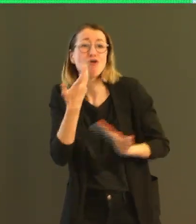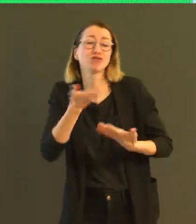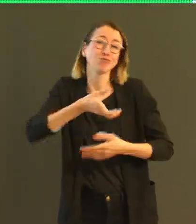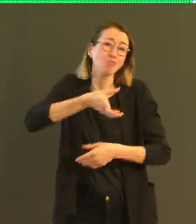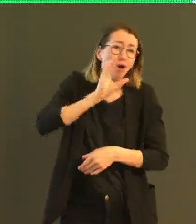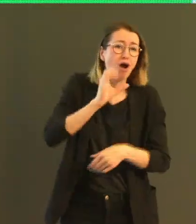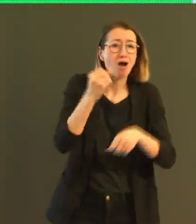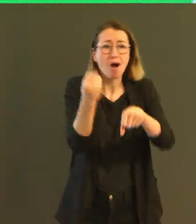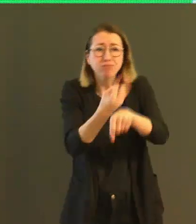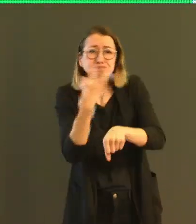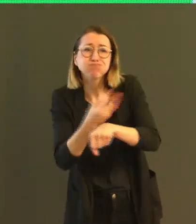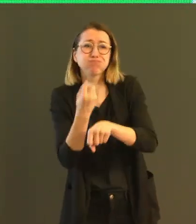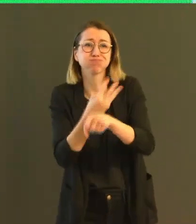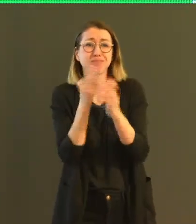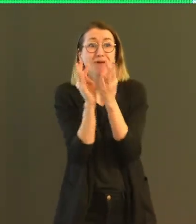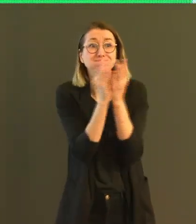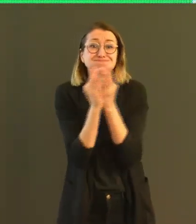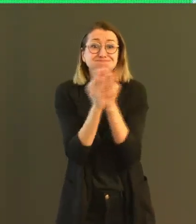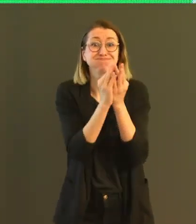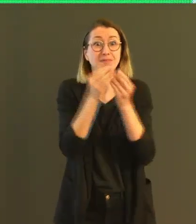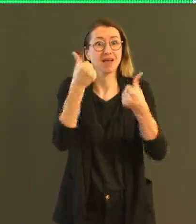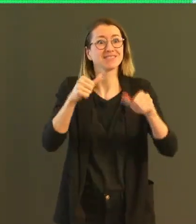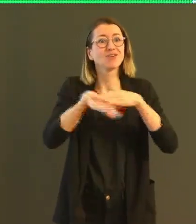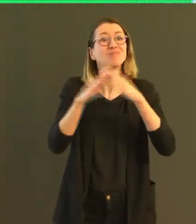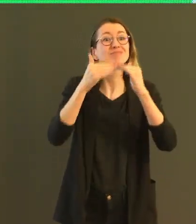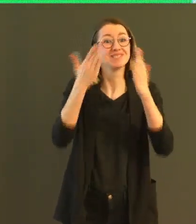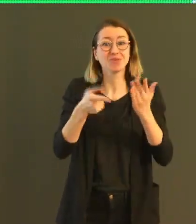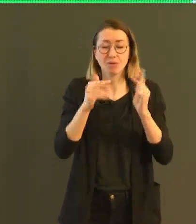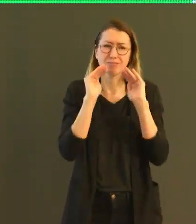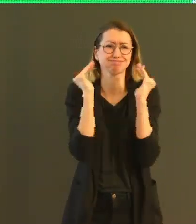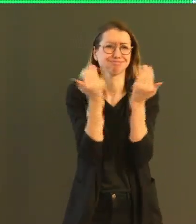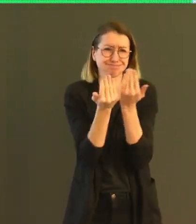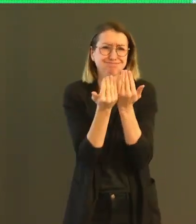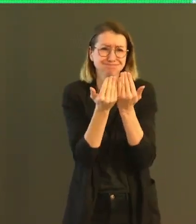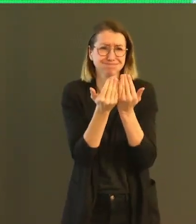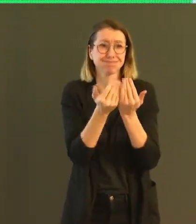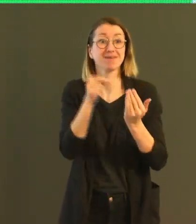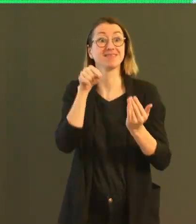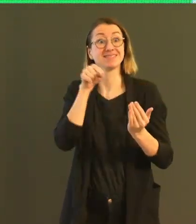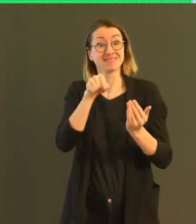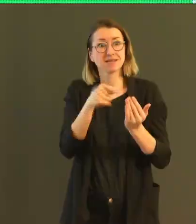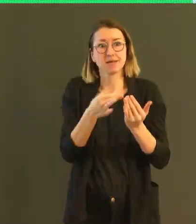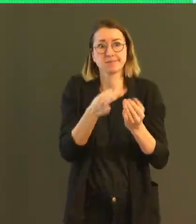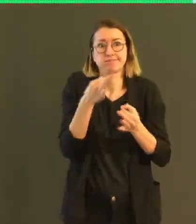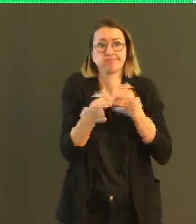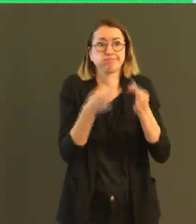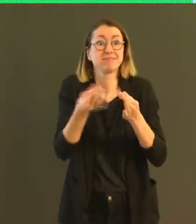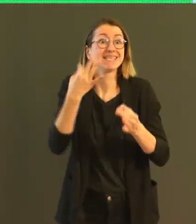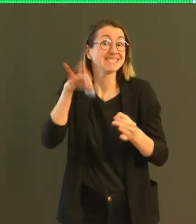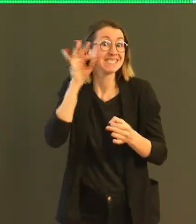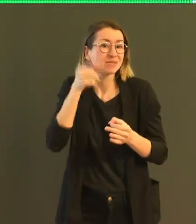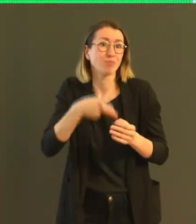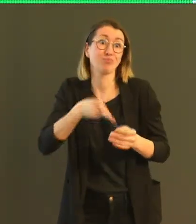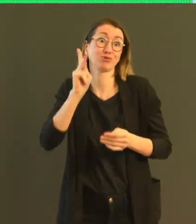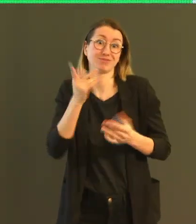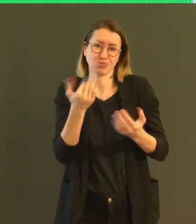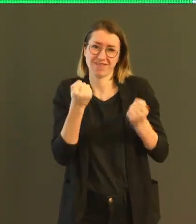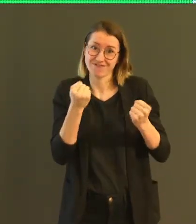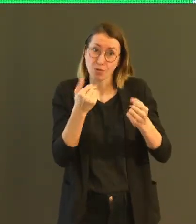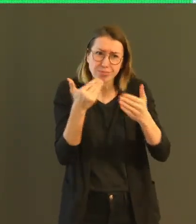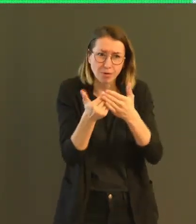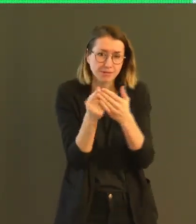fait dans l'intimité familiale et donc le risque de transmission est plus important potentiellement ce qui explique un